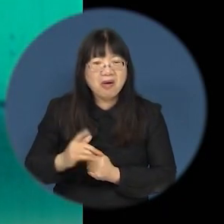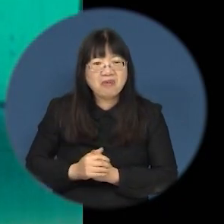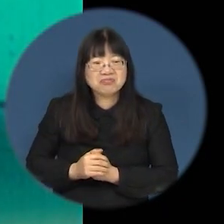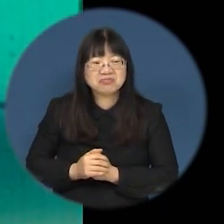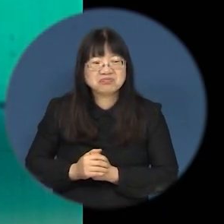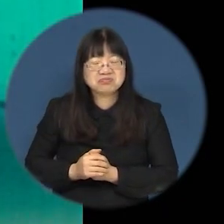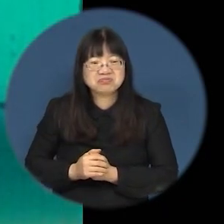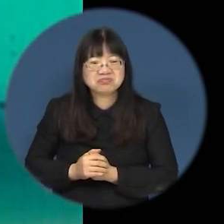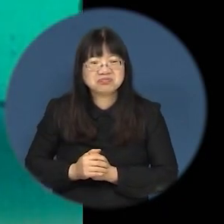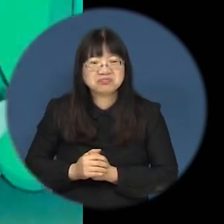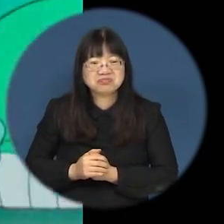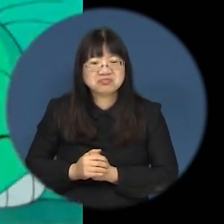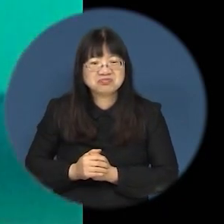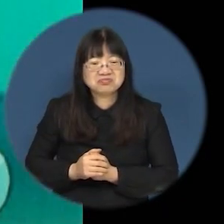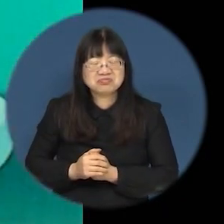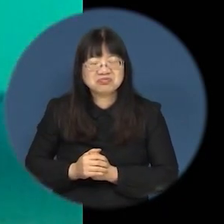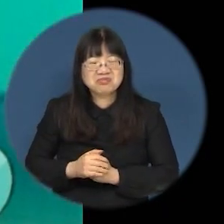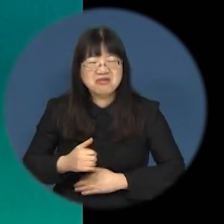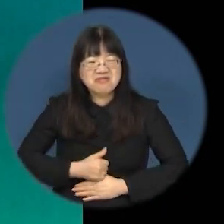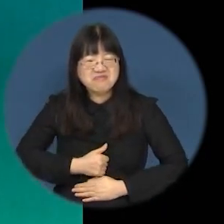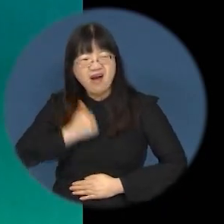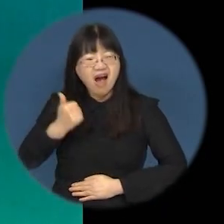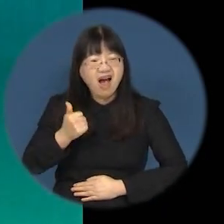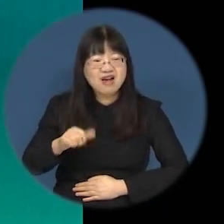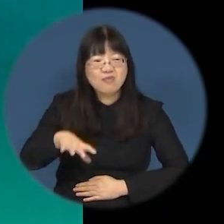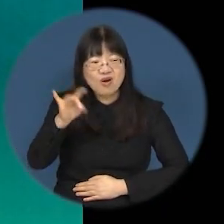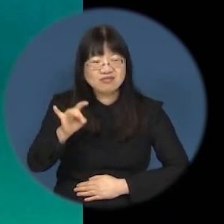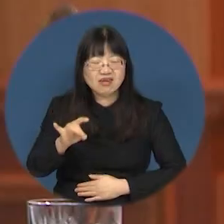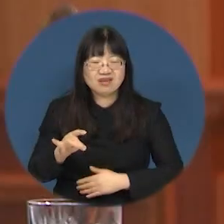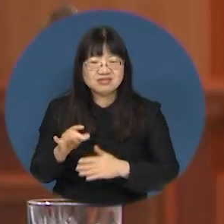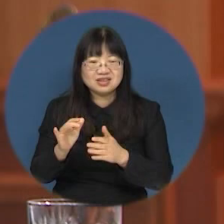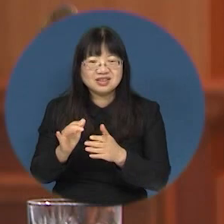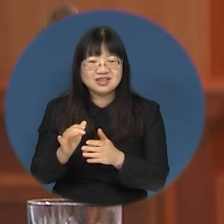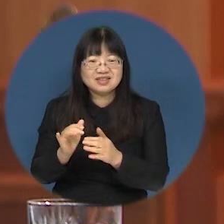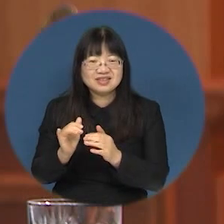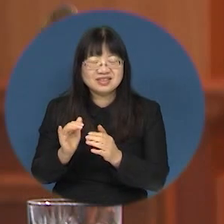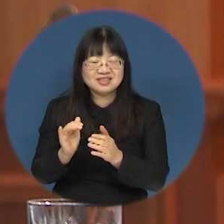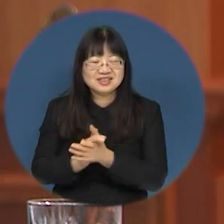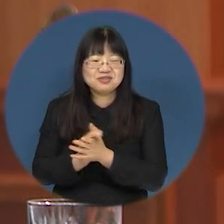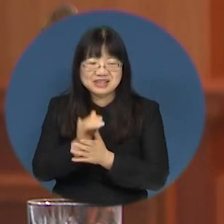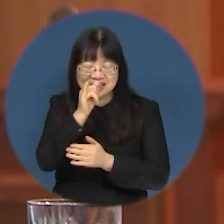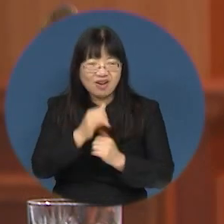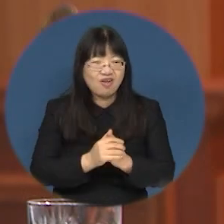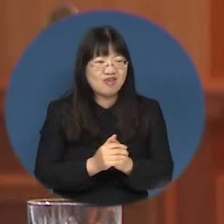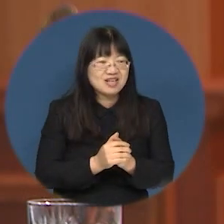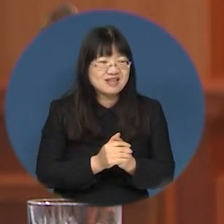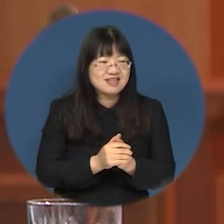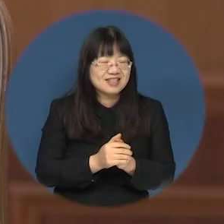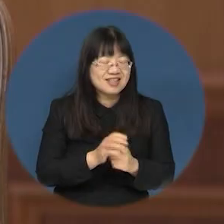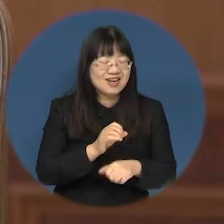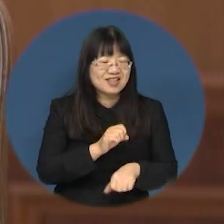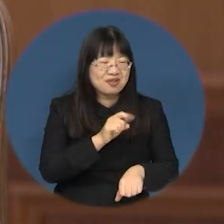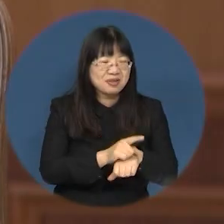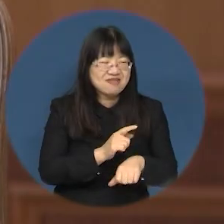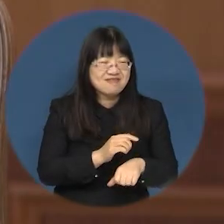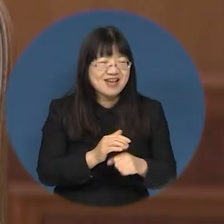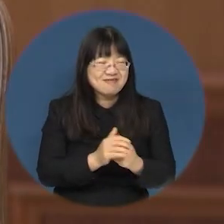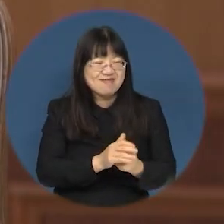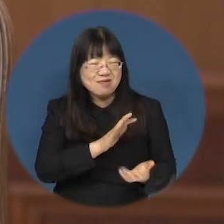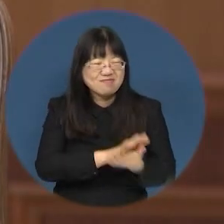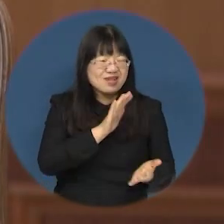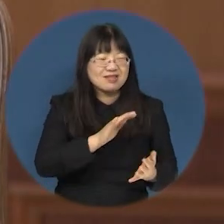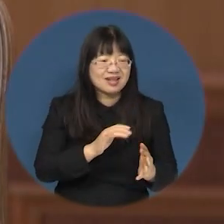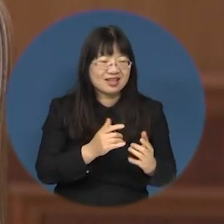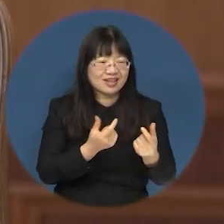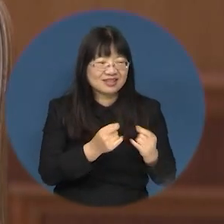성격적으로 좀 그 주먹이 먼저 나가는 예, 이런 예. 또 친구들도 있잖아요. 성격 다혈질. 그렇죠. 그다음에 이제 또치 같은